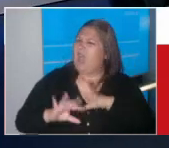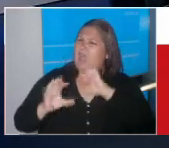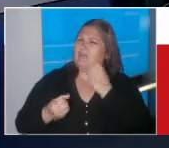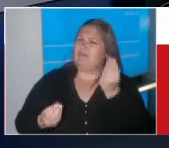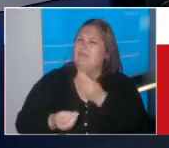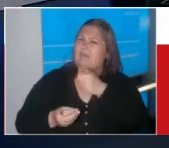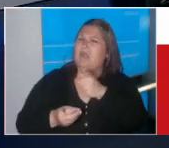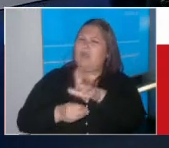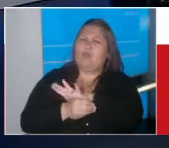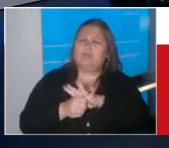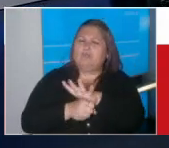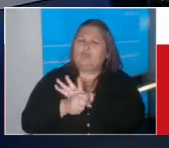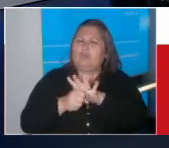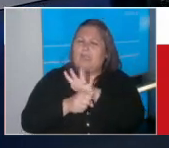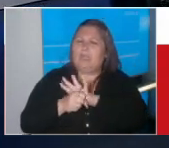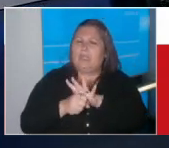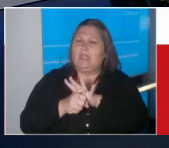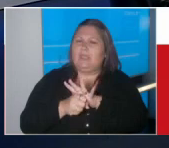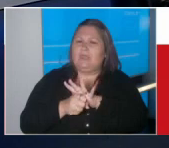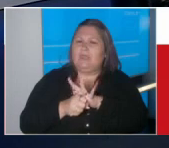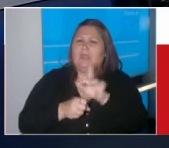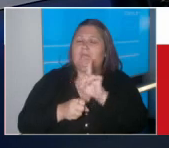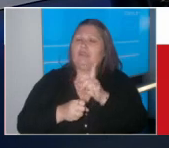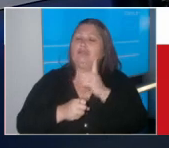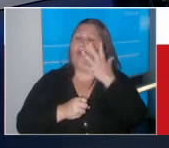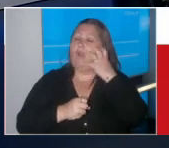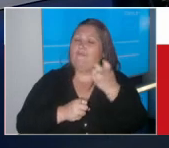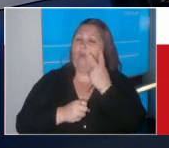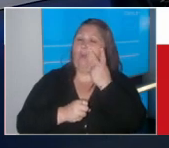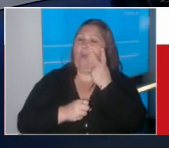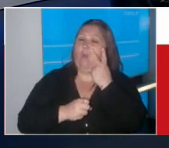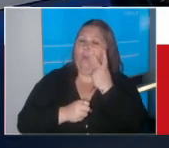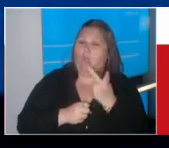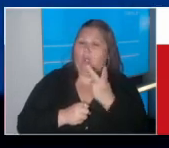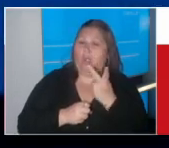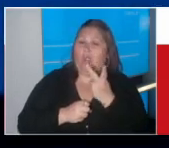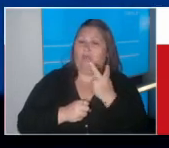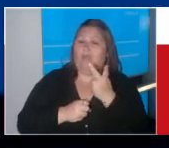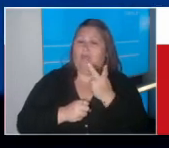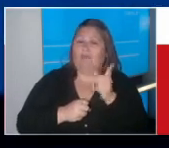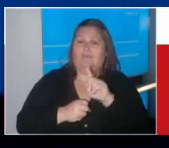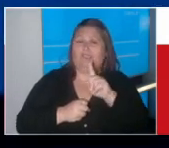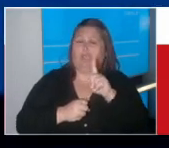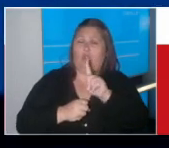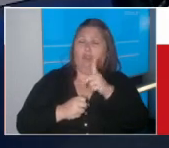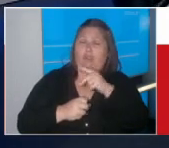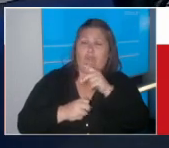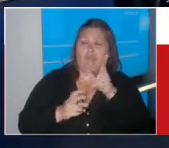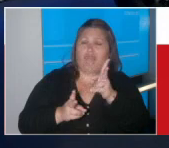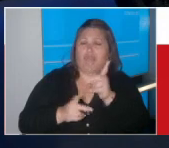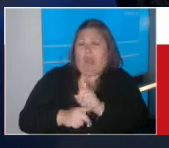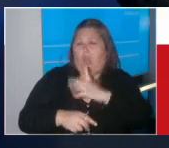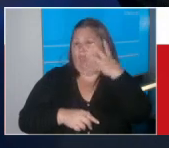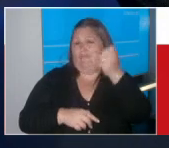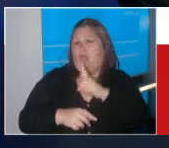דבר נשפט מהפוזיציה, מי שאוהב מסתכל על זה באהבה, ומי שלא אוהב לא מסתכל באהבה, כמו לפני כמה שנים סיפור